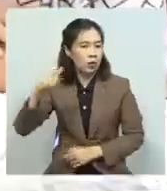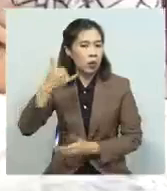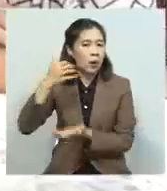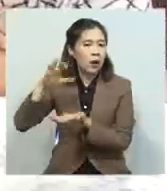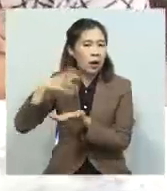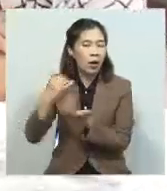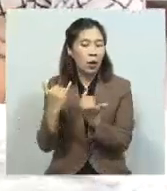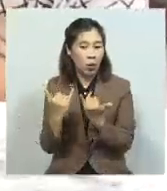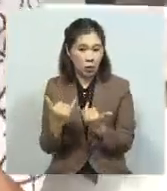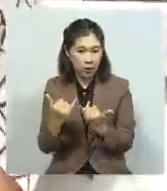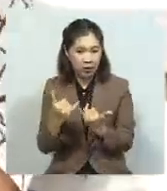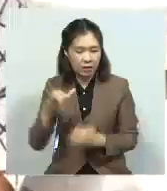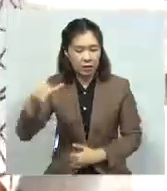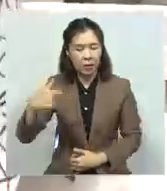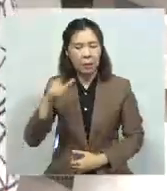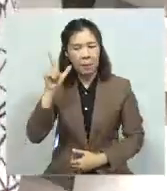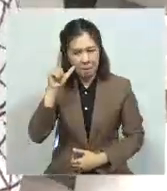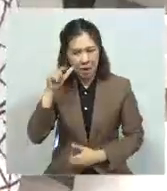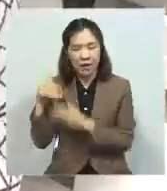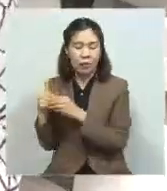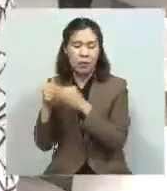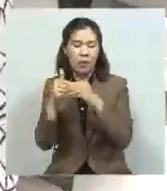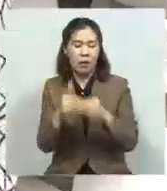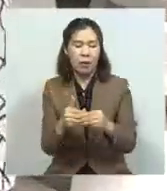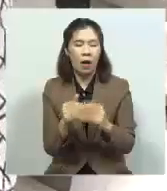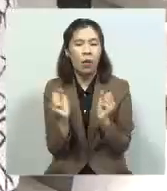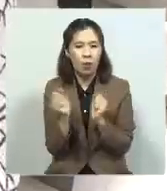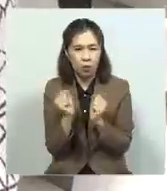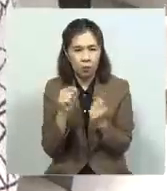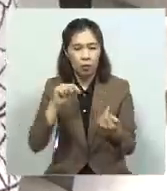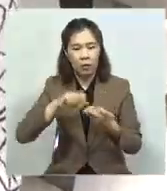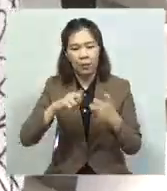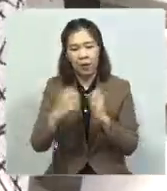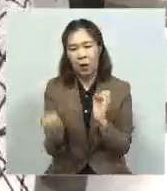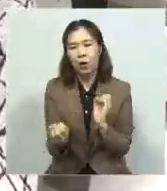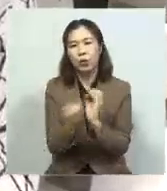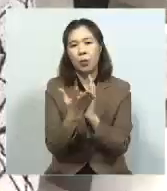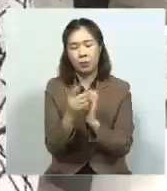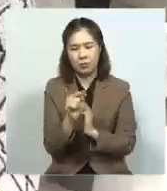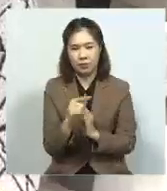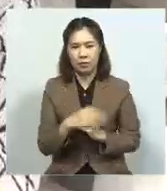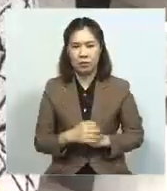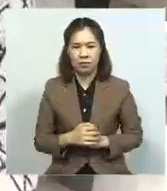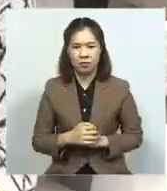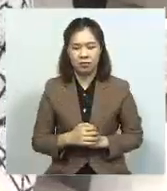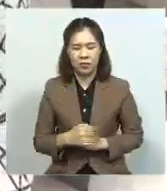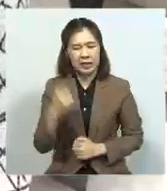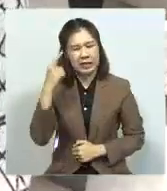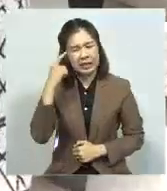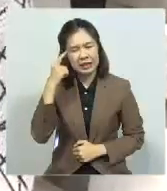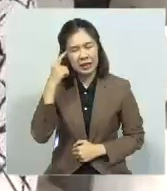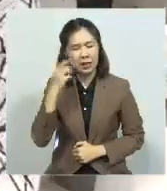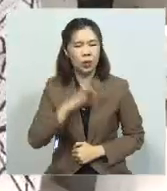ก็ต้องมาสอบที่นี่จึงขอให้แม่มาที่โรงเรียนด้วยเนื่องจากกลัวว่าจะเกิดเหตุการณ์ขึ้นอีกส่วนตัวมองว่าเป็นเรื่องที่ไม่น่าเกิด